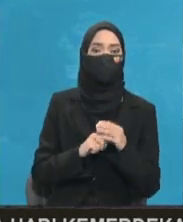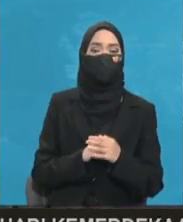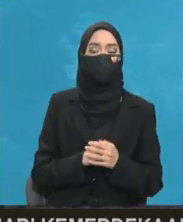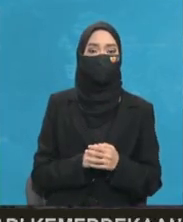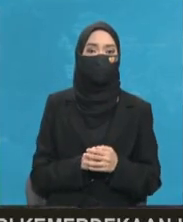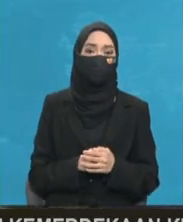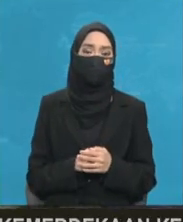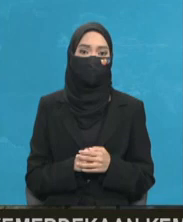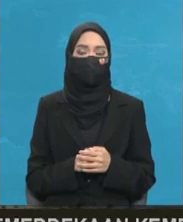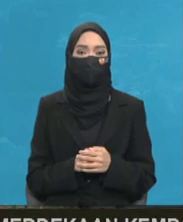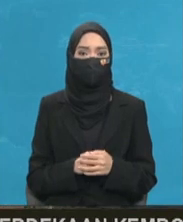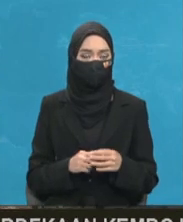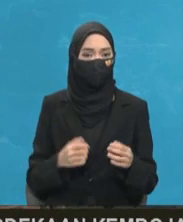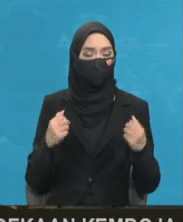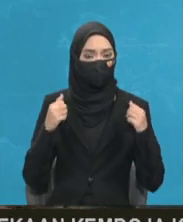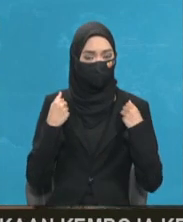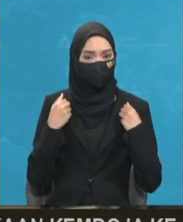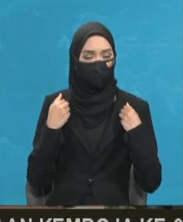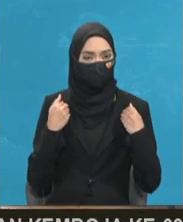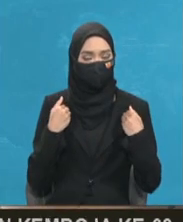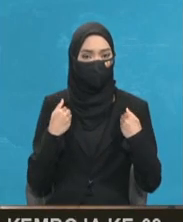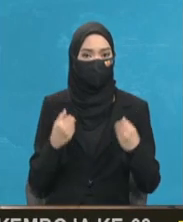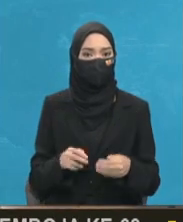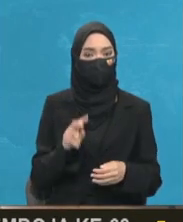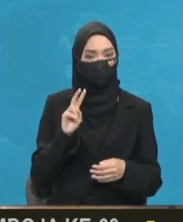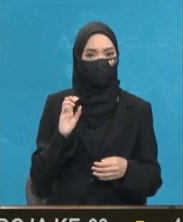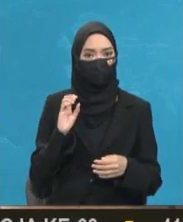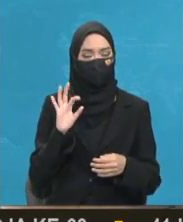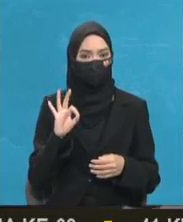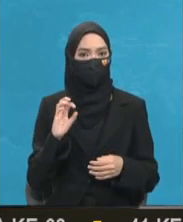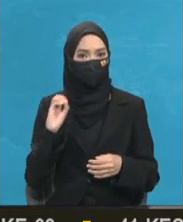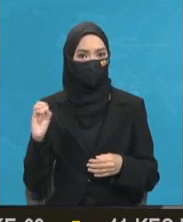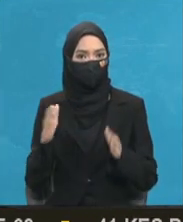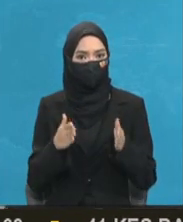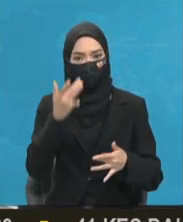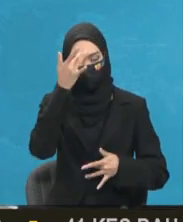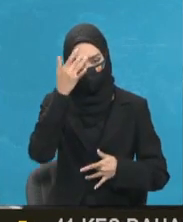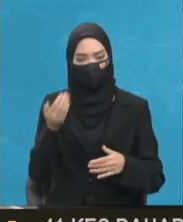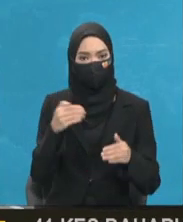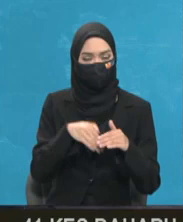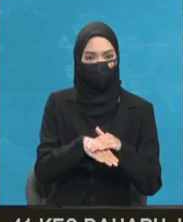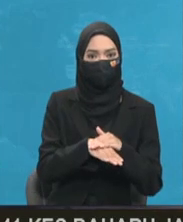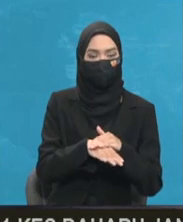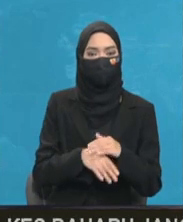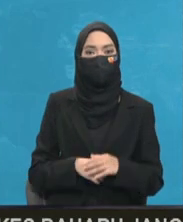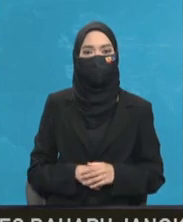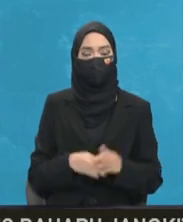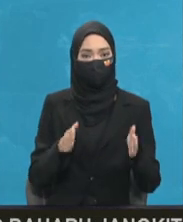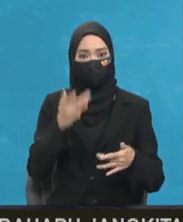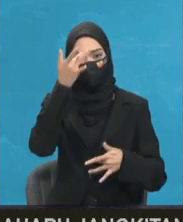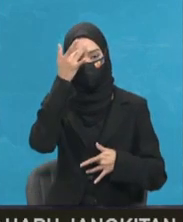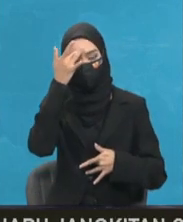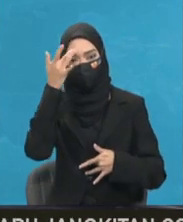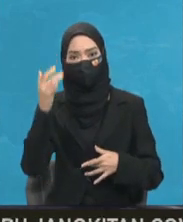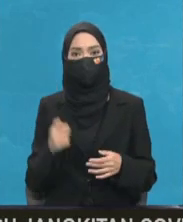menampung seramai 904 pesakit dengan perubahannya dilaksanakan dalam tiga fase semasa berada di sini berpisah klik